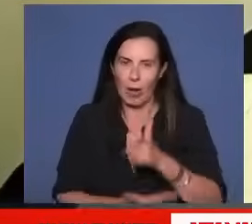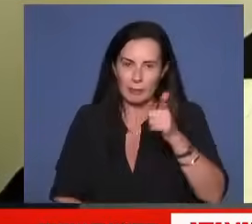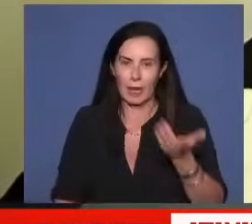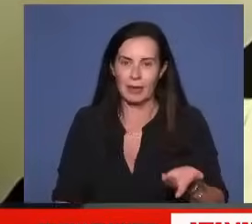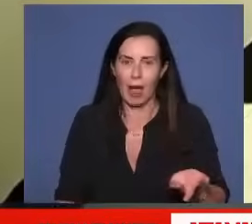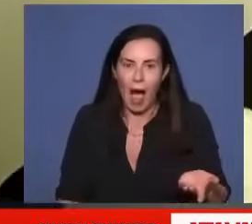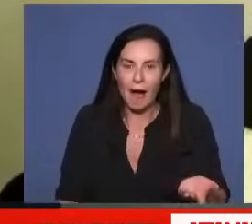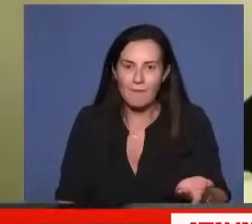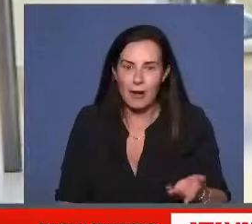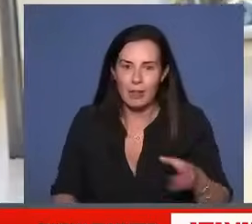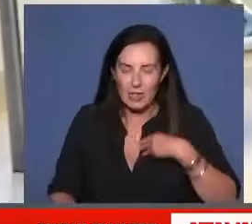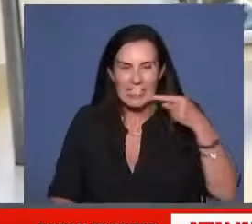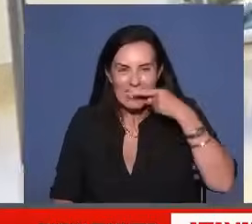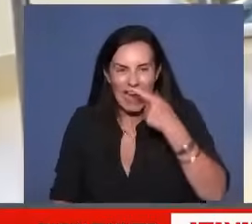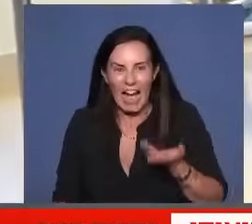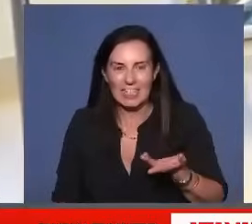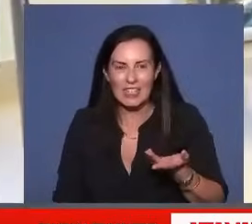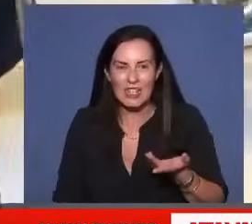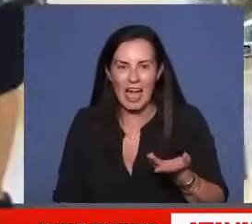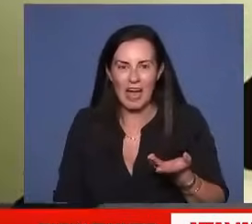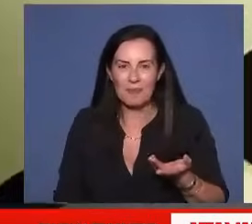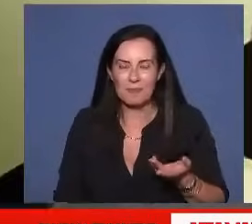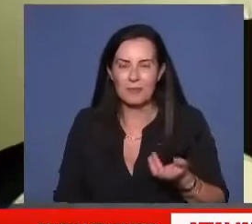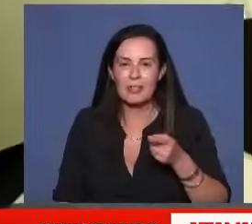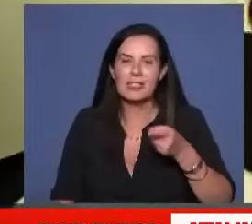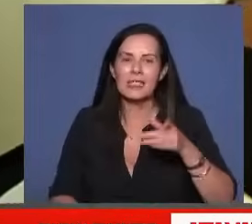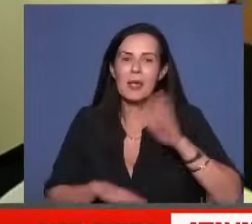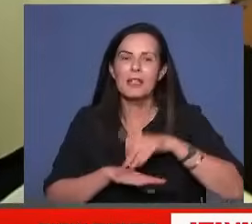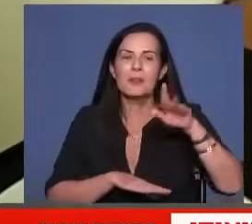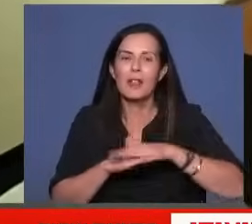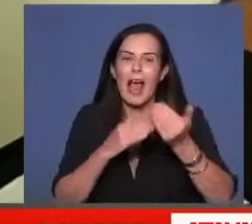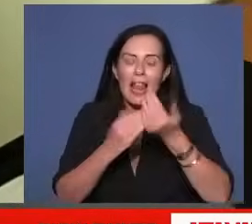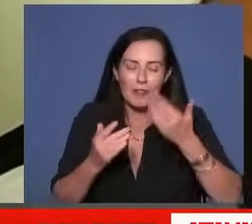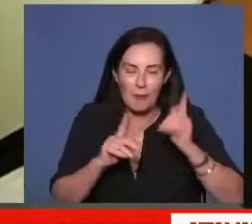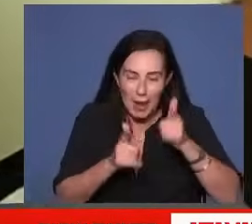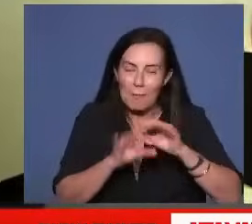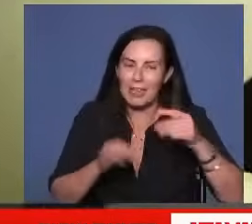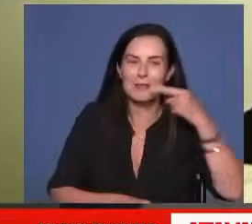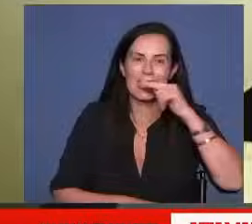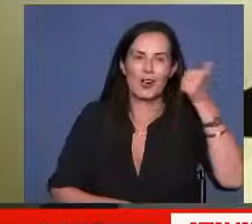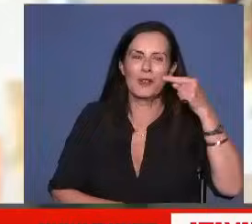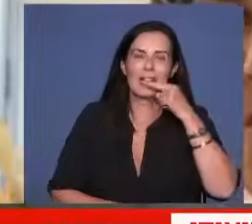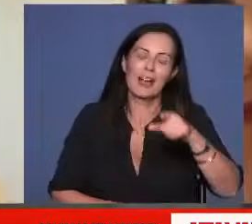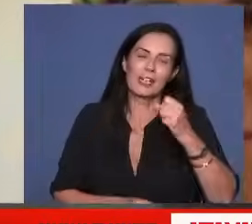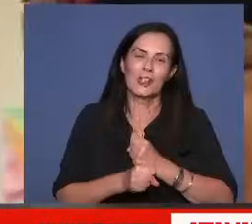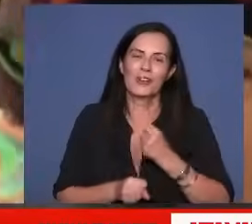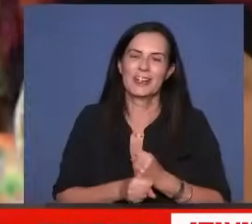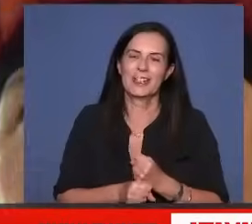אבל עם תרצוח שיניים. זה כל ההבדל, חביבי. חביבי, זה מקצוען. לפני שהוא יוצא לקרם, צרצח שיניים. ככה זה עובד. הם ניסו